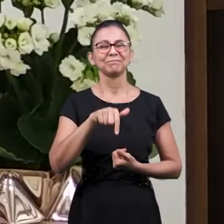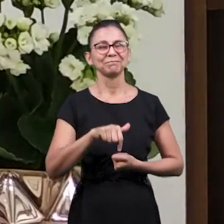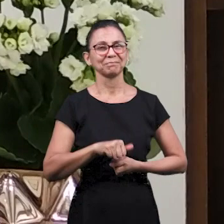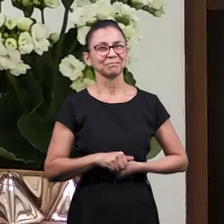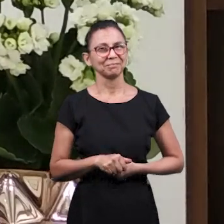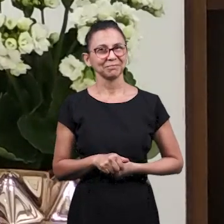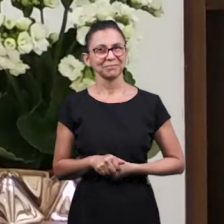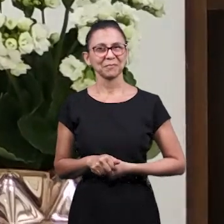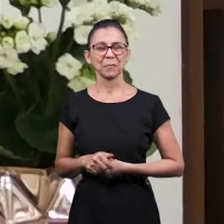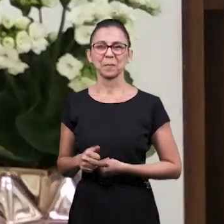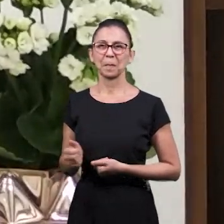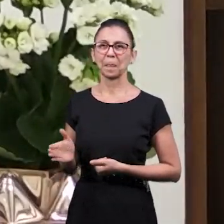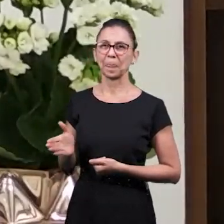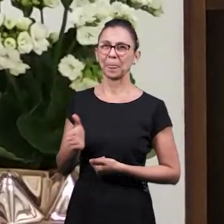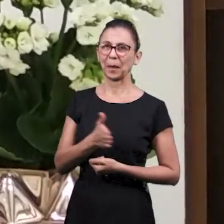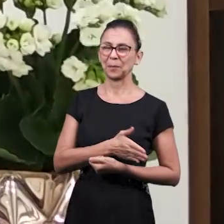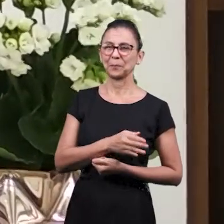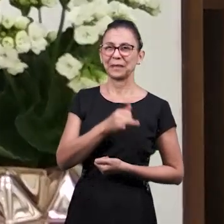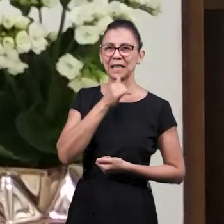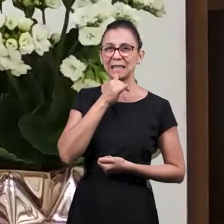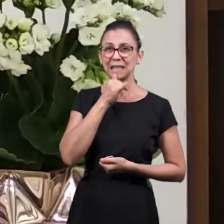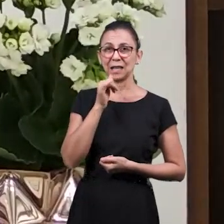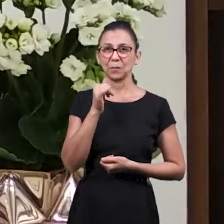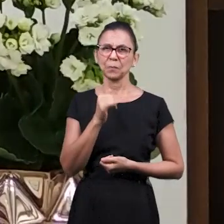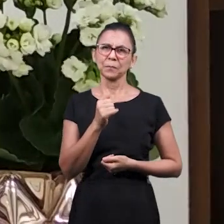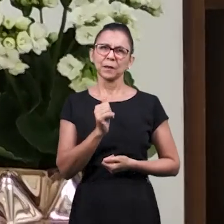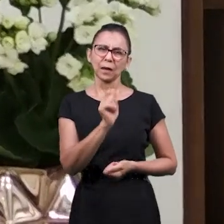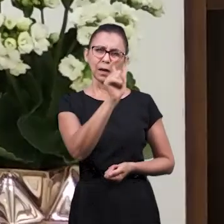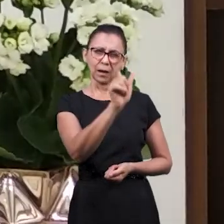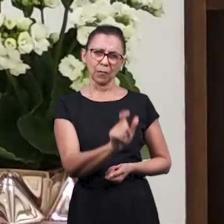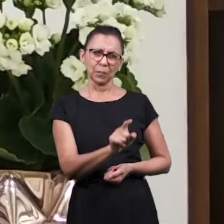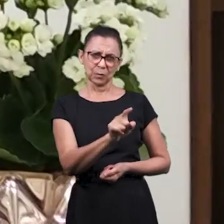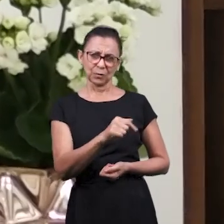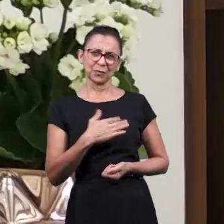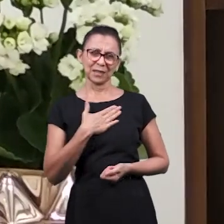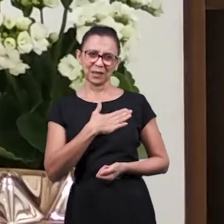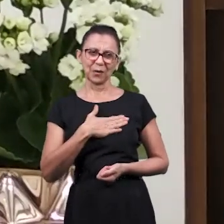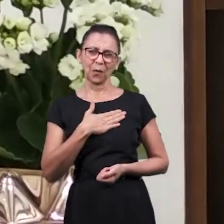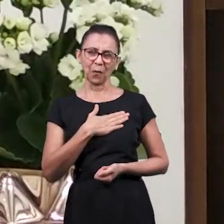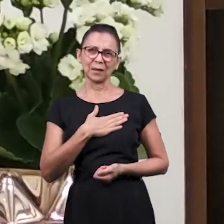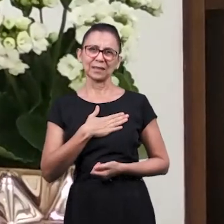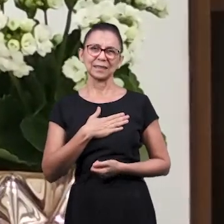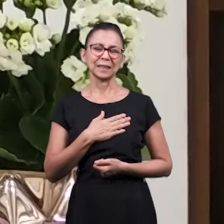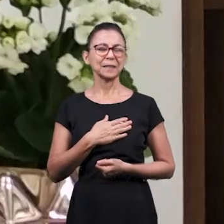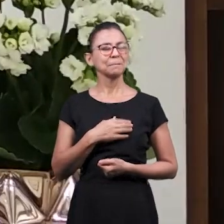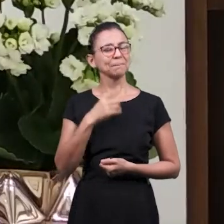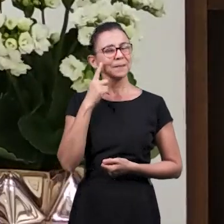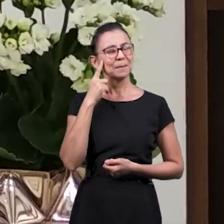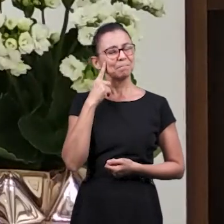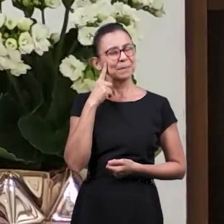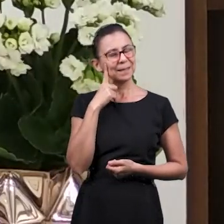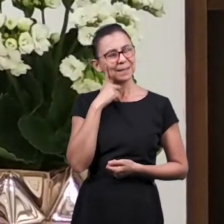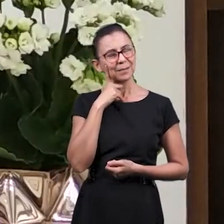Когда мы хотим угодить кому-то, кого мы любим, мы